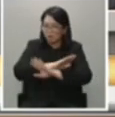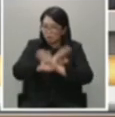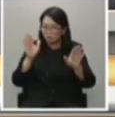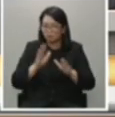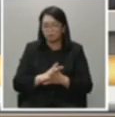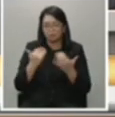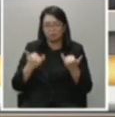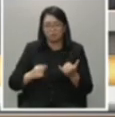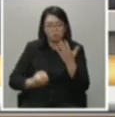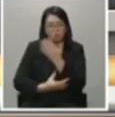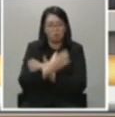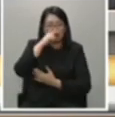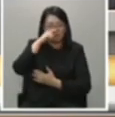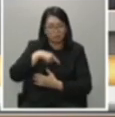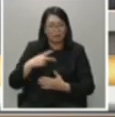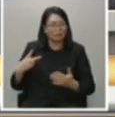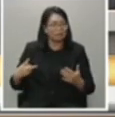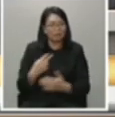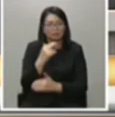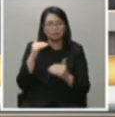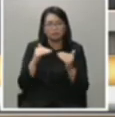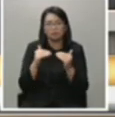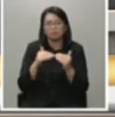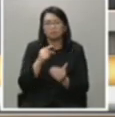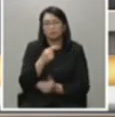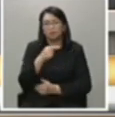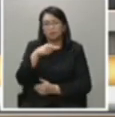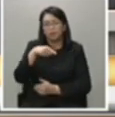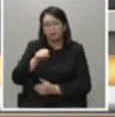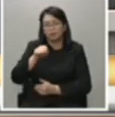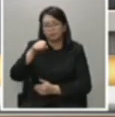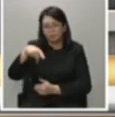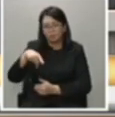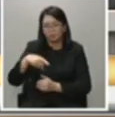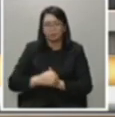เสียไปหลังจากถูกตัดสิทธิ์ GSP ในเดือนเมษายนที่จะถึงนี้นะคะ